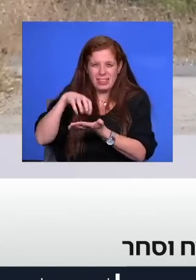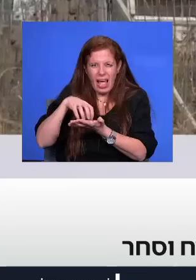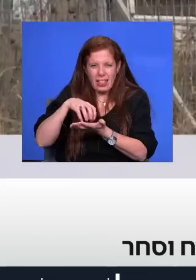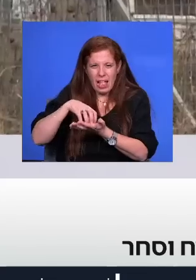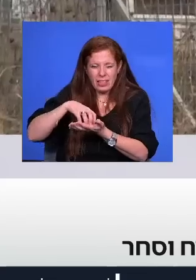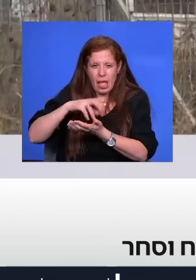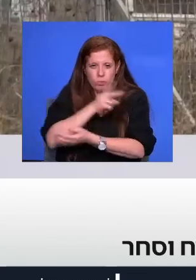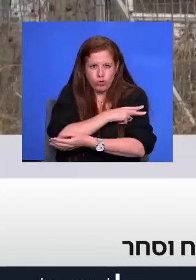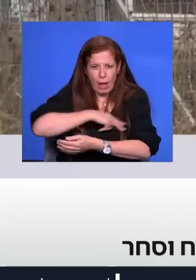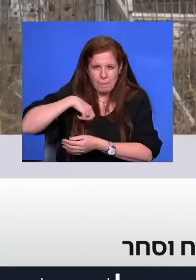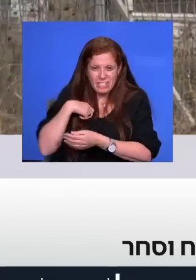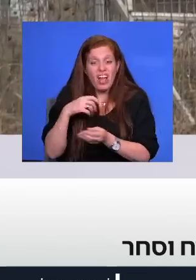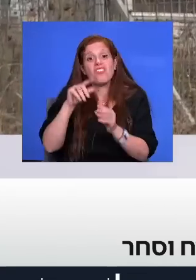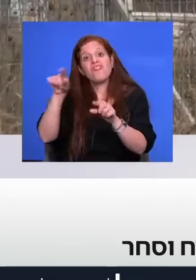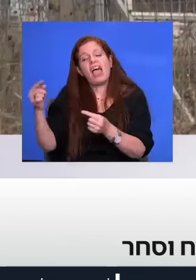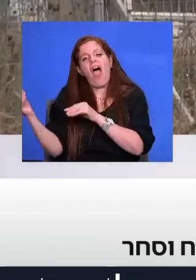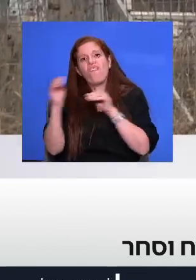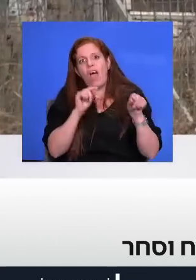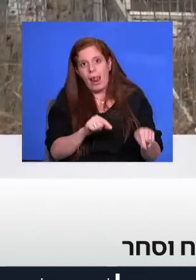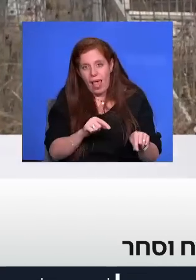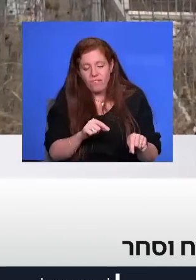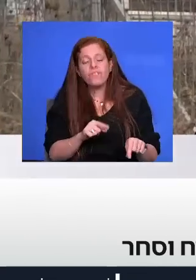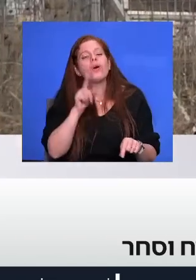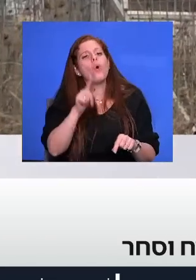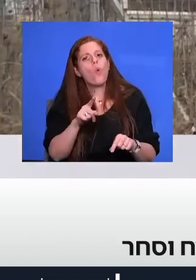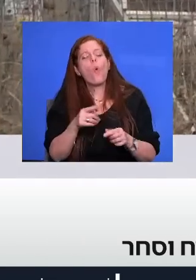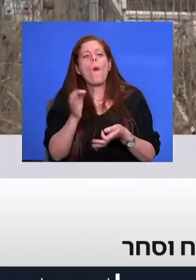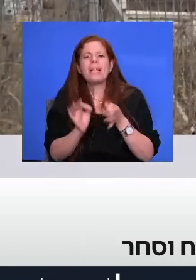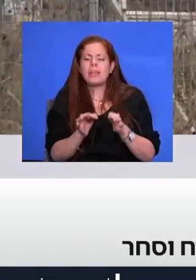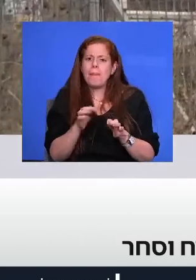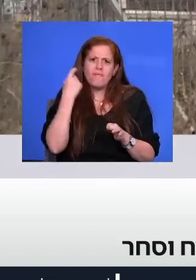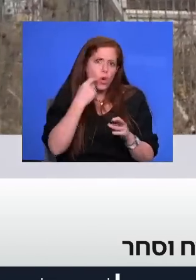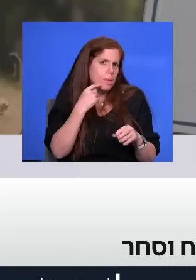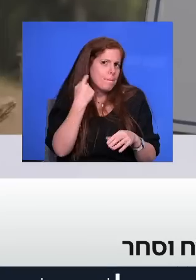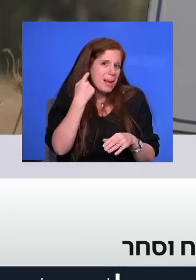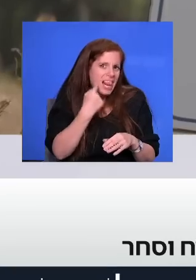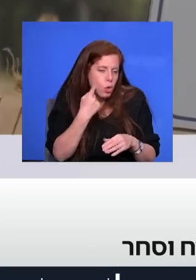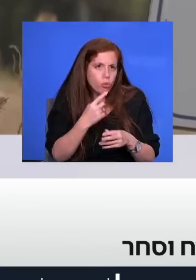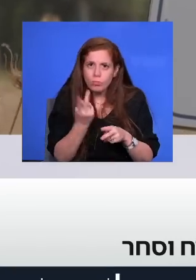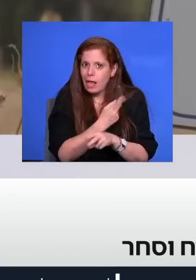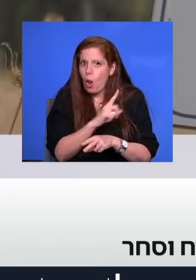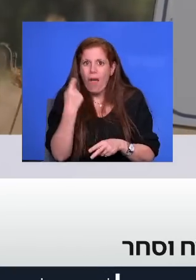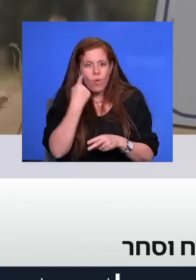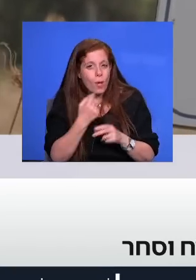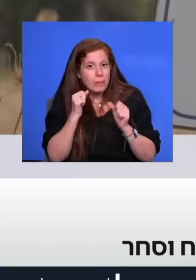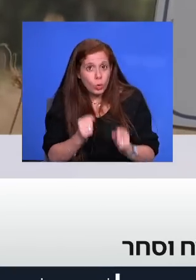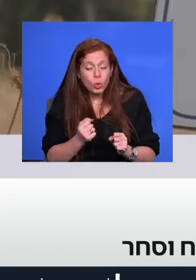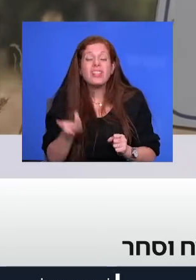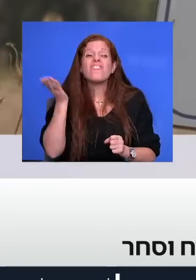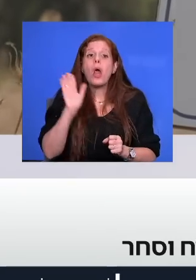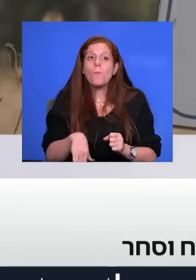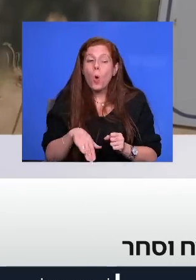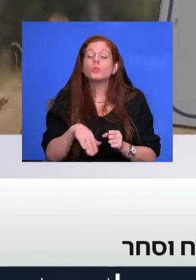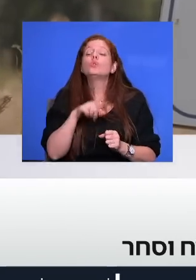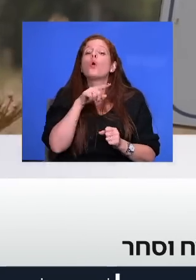אליו. בגין כל אלה הוא עומד לדין. מדובר בעבירות פליליות שבדרך כלל לא נחשבות לעבירות ביטחוניות, אבל למרות זאת מעמדו